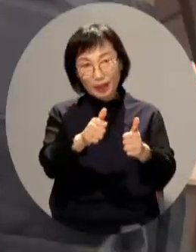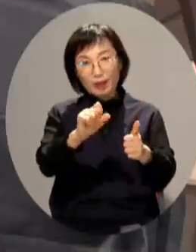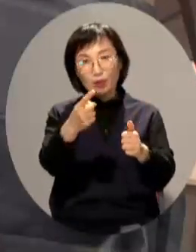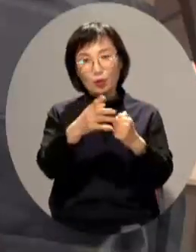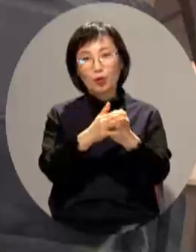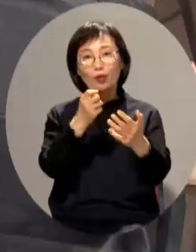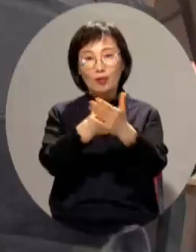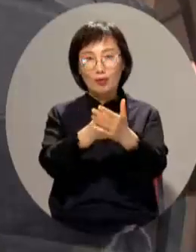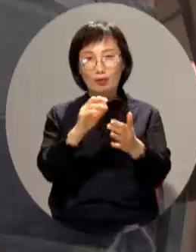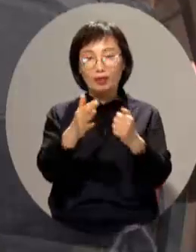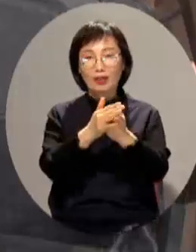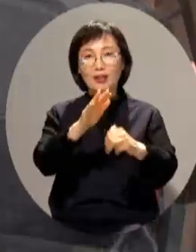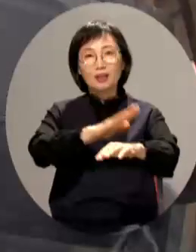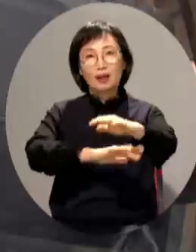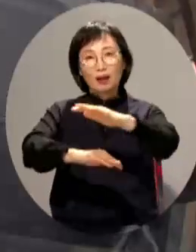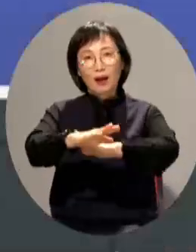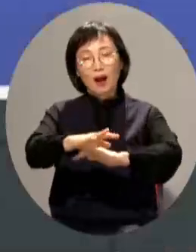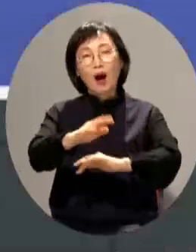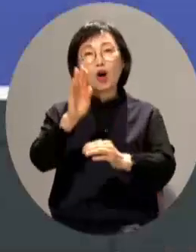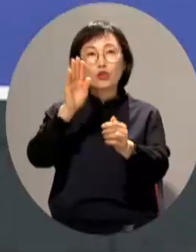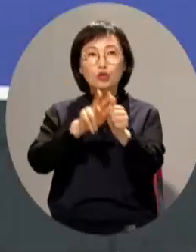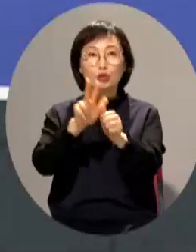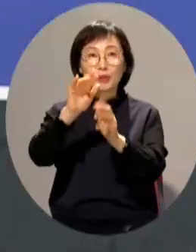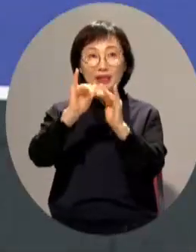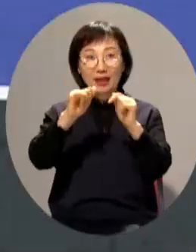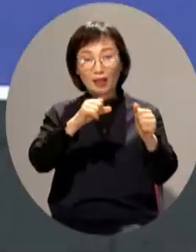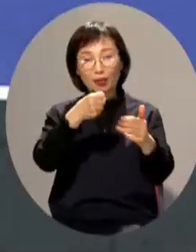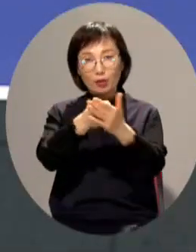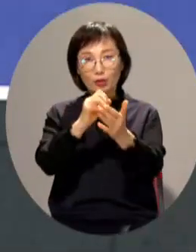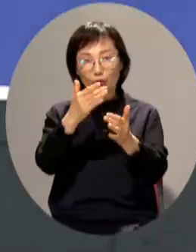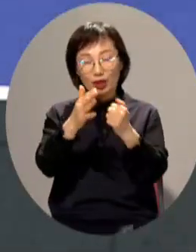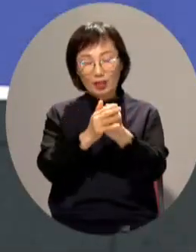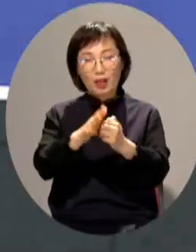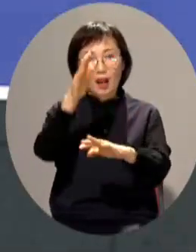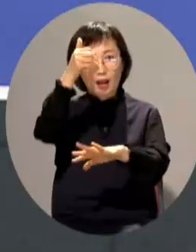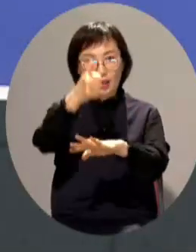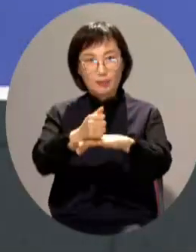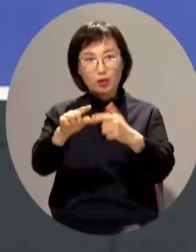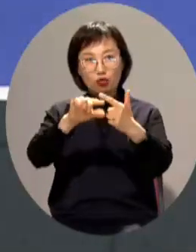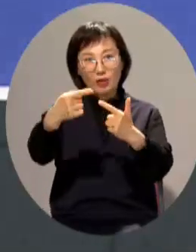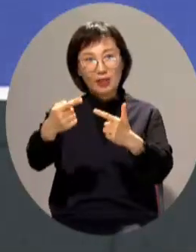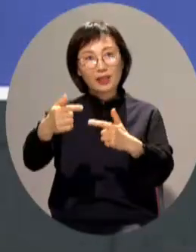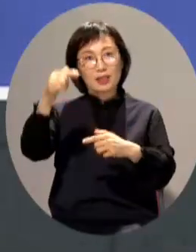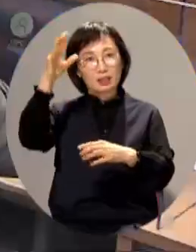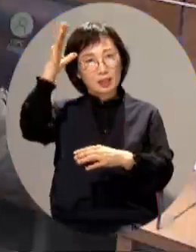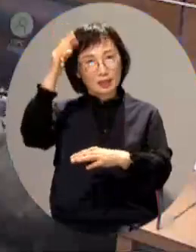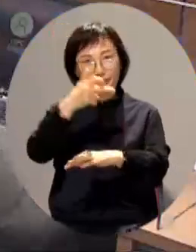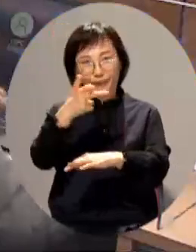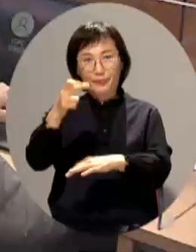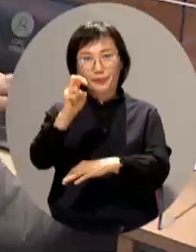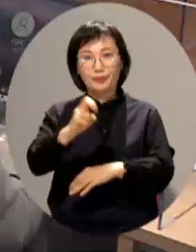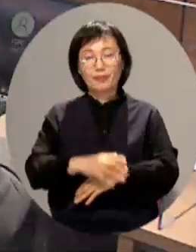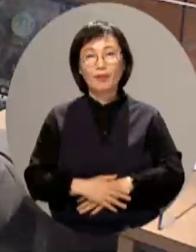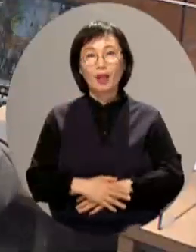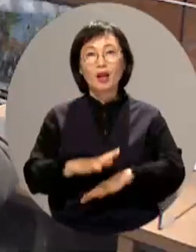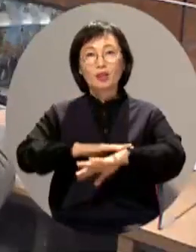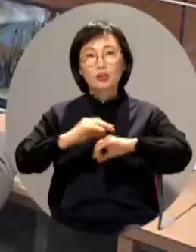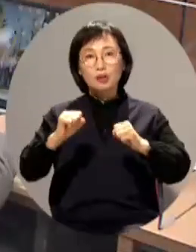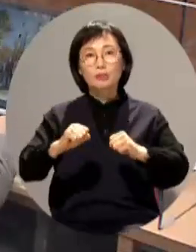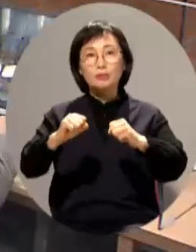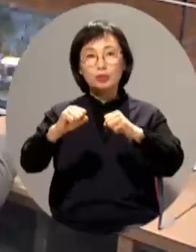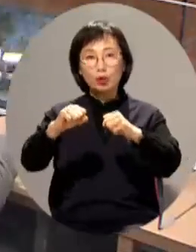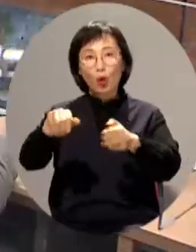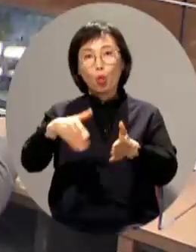후보를 결정한 만큼 본격적인 본선 레이스가 펼쳐질 전망입니다 지금까지 민주당 전북도당 사에서